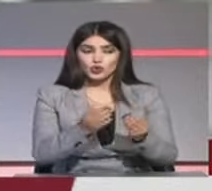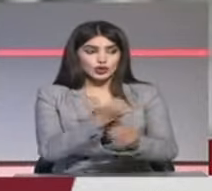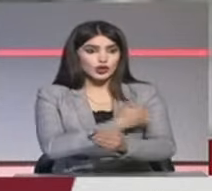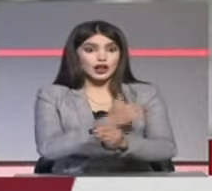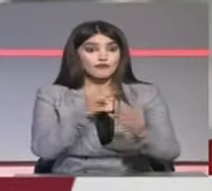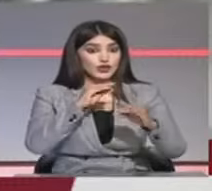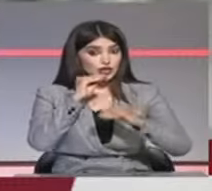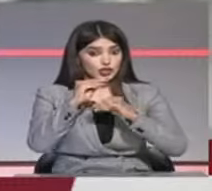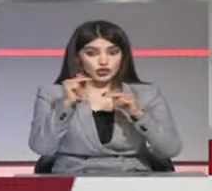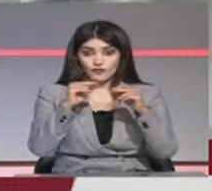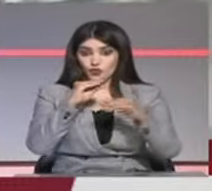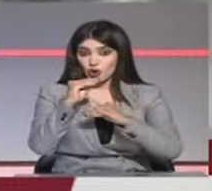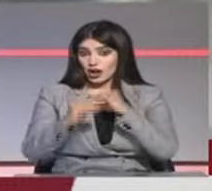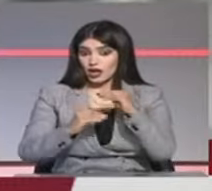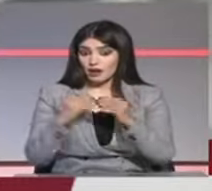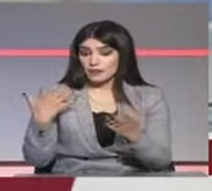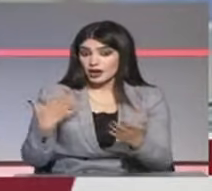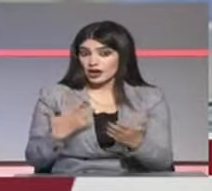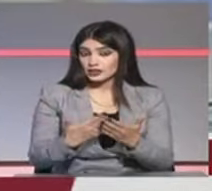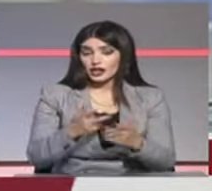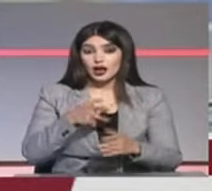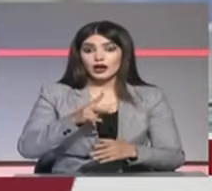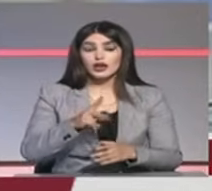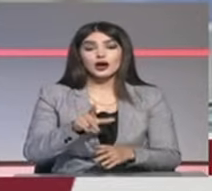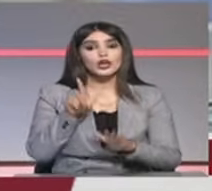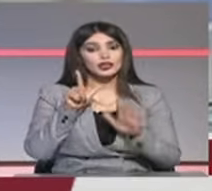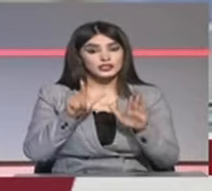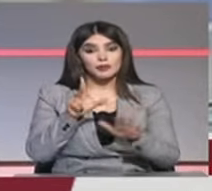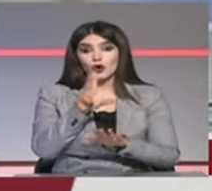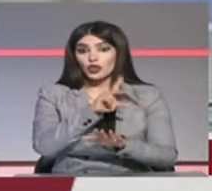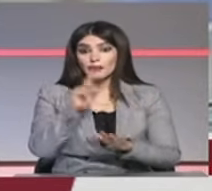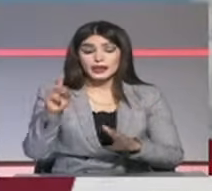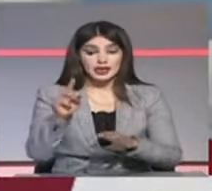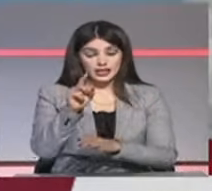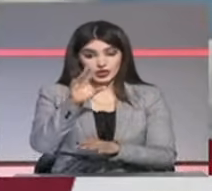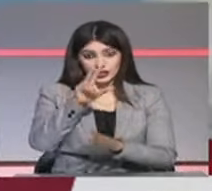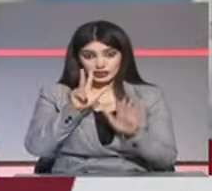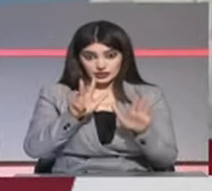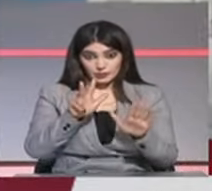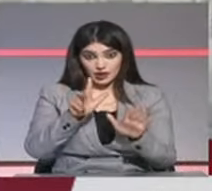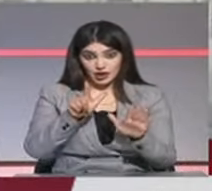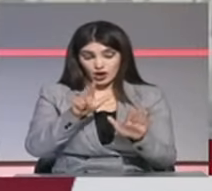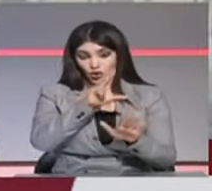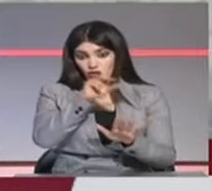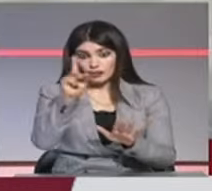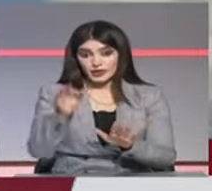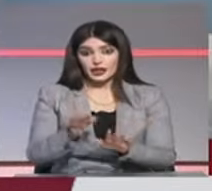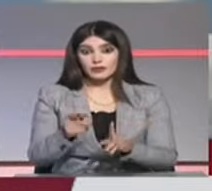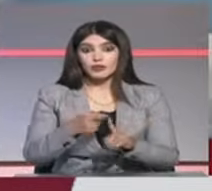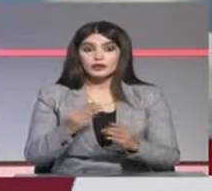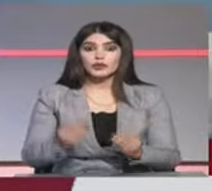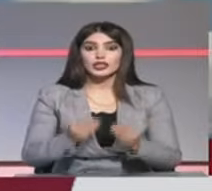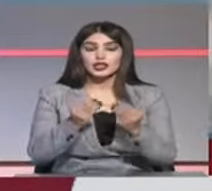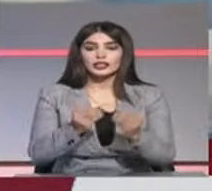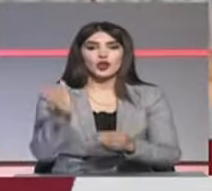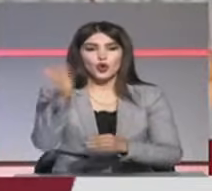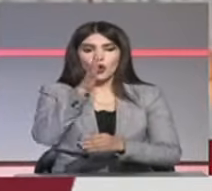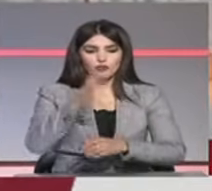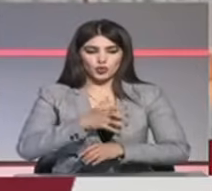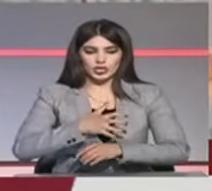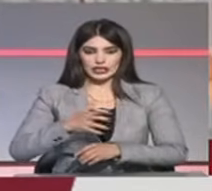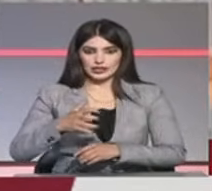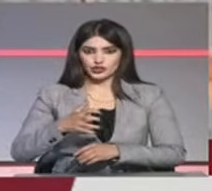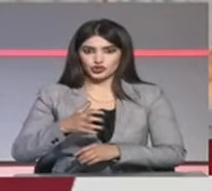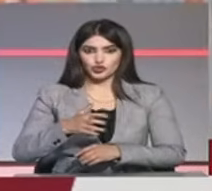مستوى العالم حتى الان اكثر من سبع وثمانين بالمائه منها ذهبت الى مواطنها البلدان مرتفعه الدخل